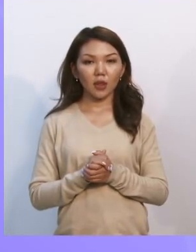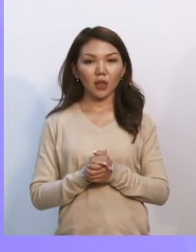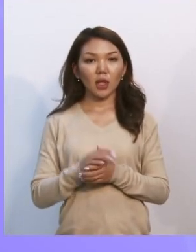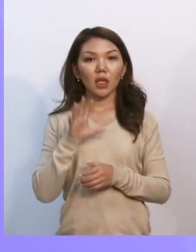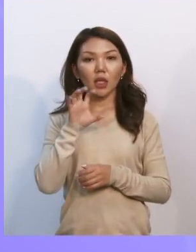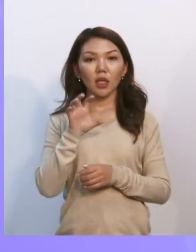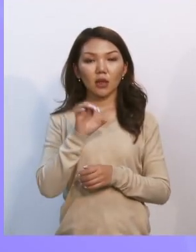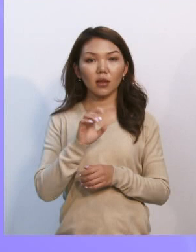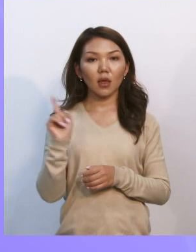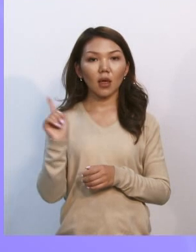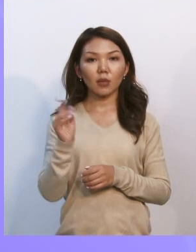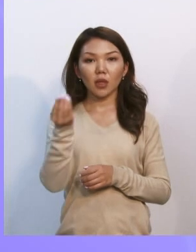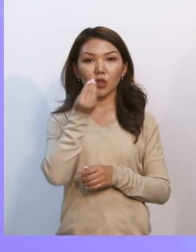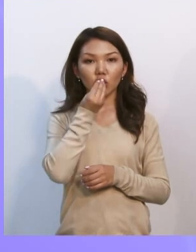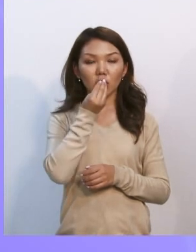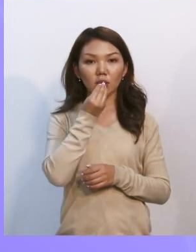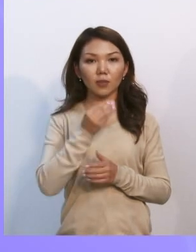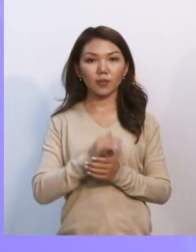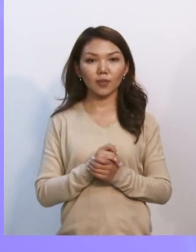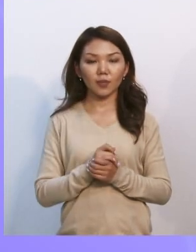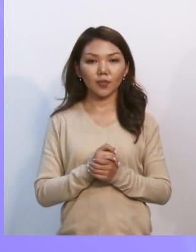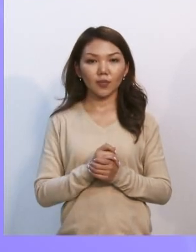Ит эмне жейт?